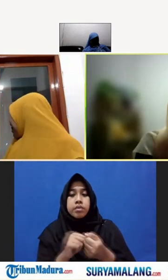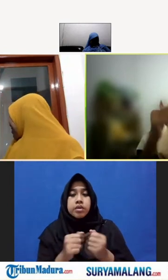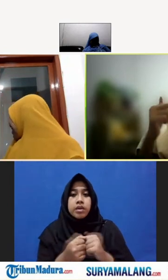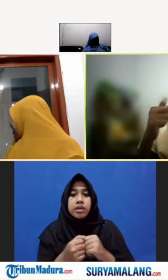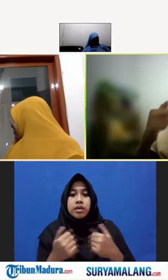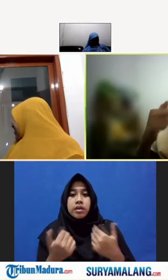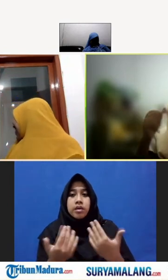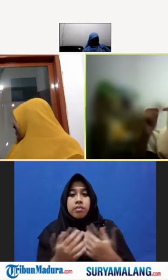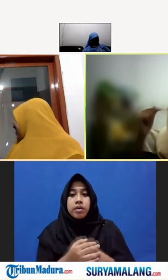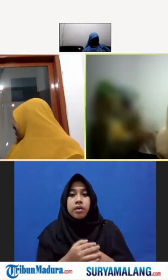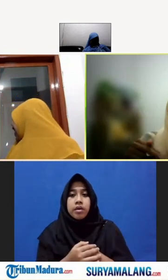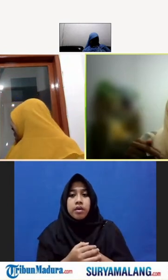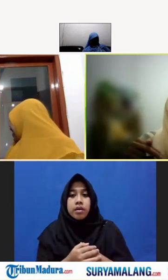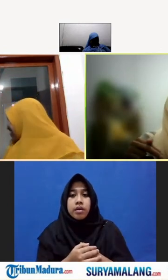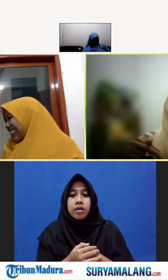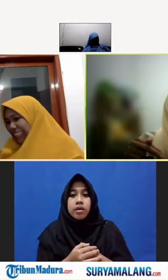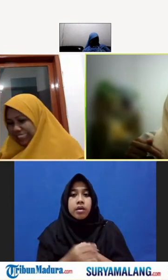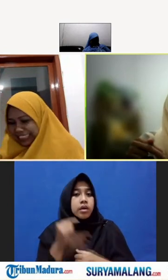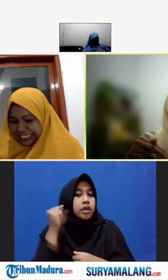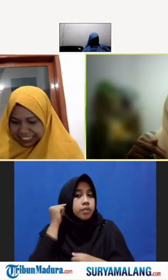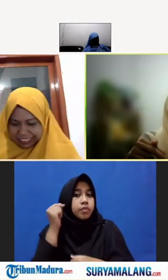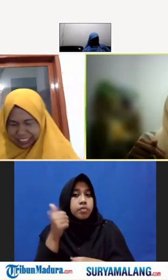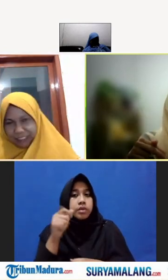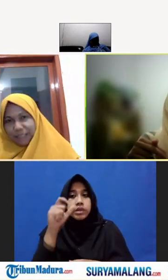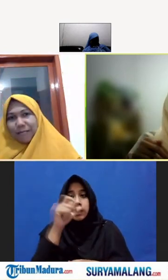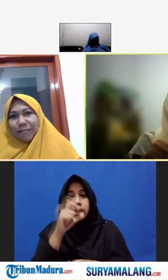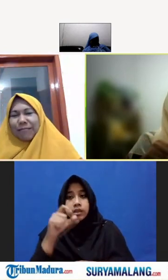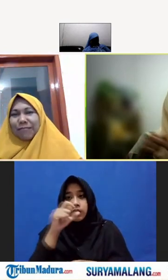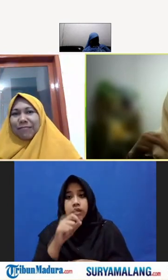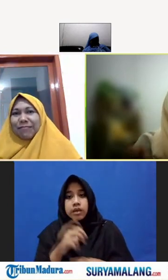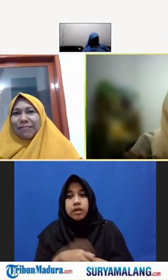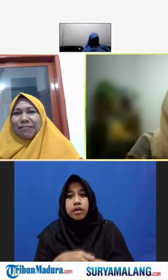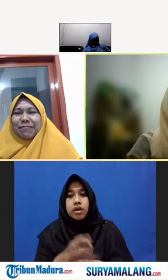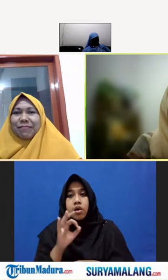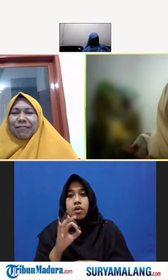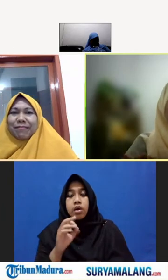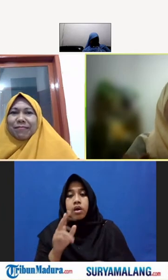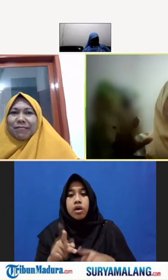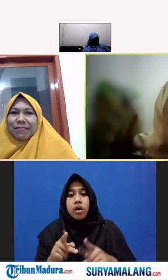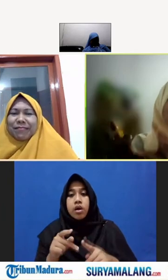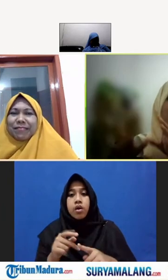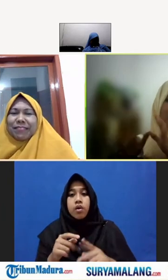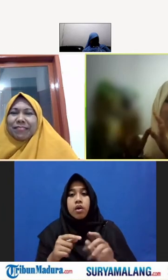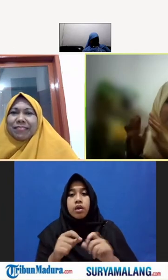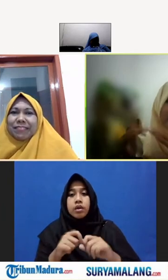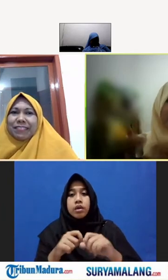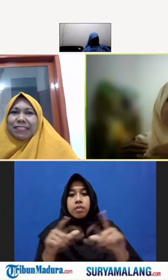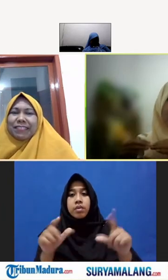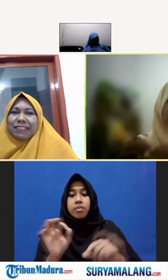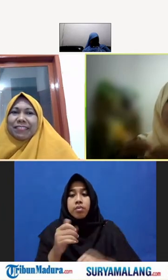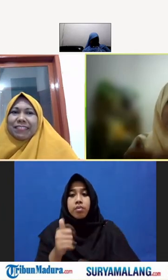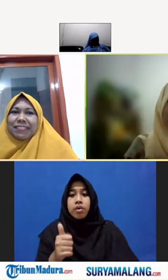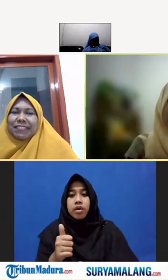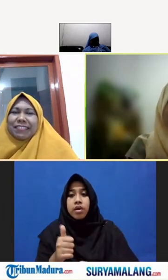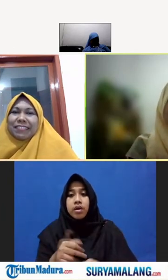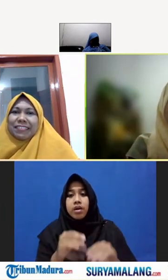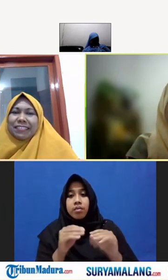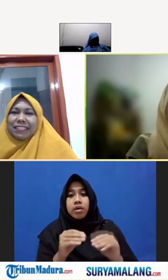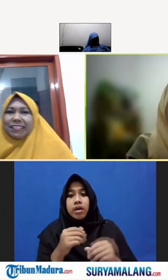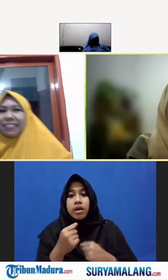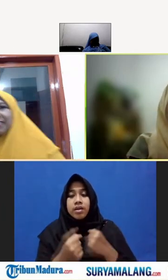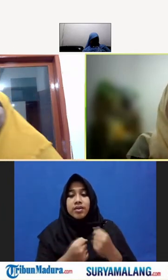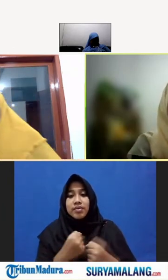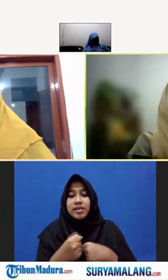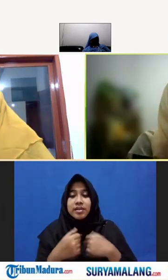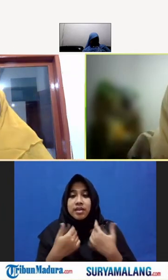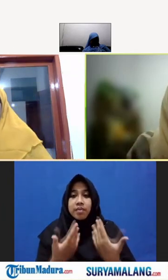lalu ibu bisa cari, oke, kalau taktilnya belum oke, berarti nanti aku ngerjain aktivitas apa saja.